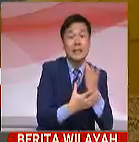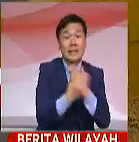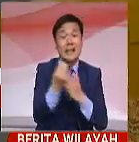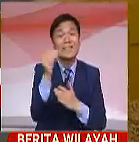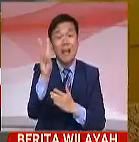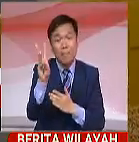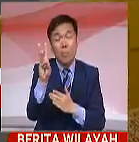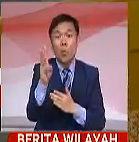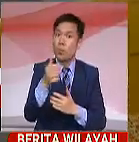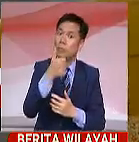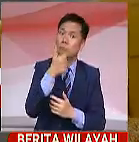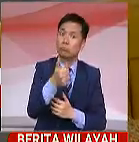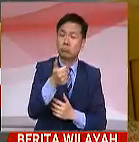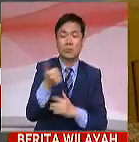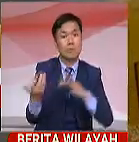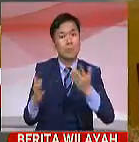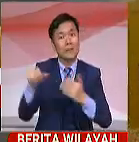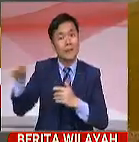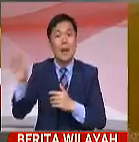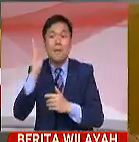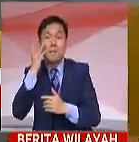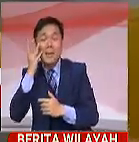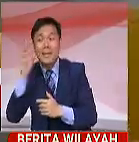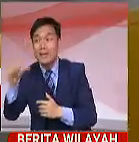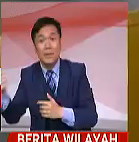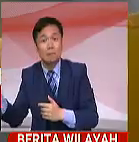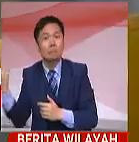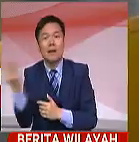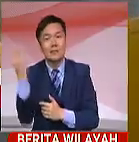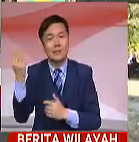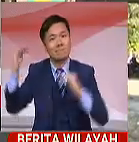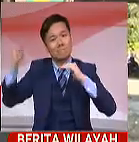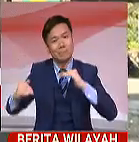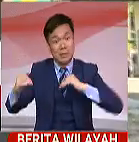lumayan berbanding padi biasa yang ditanam di tempat lain.